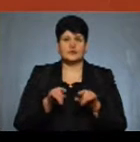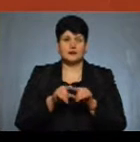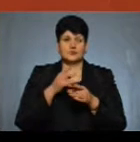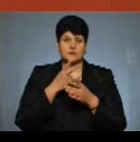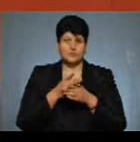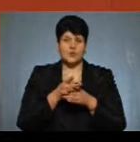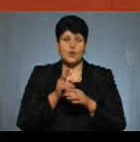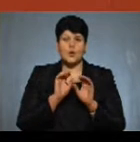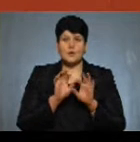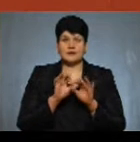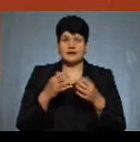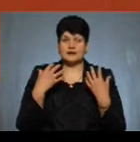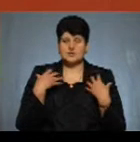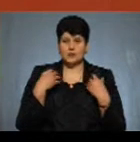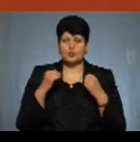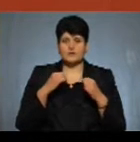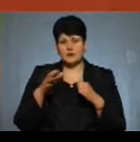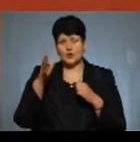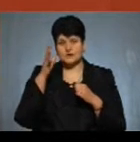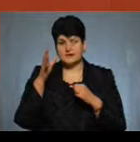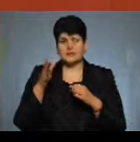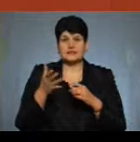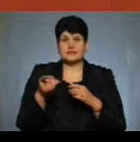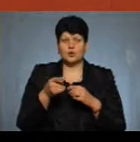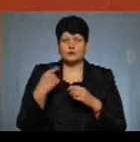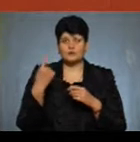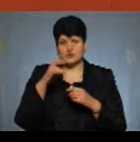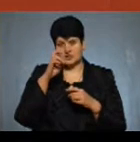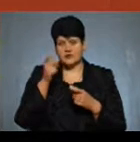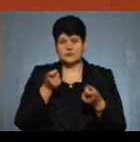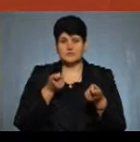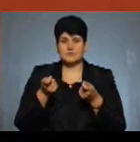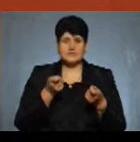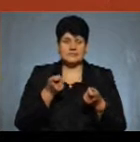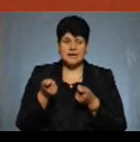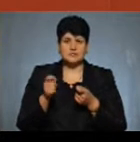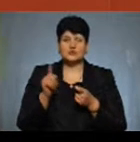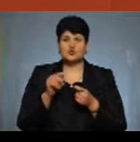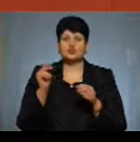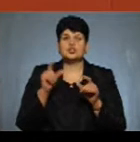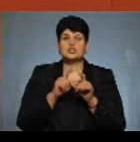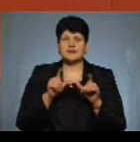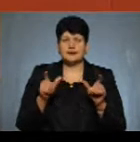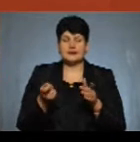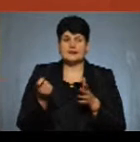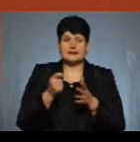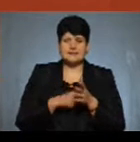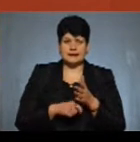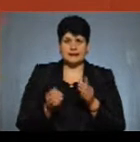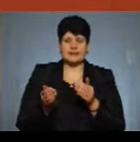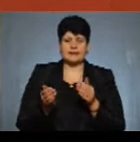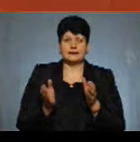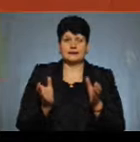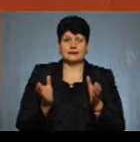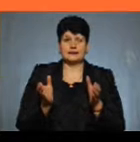Також дивимось коментар начальниці управління освіти і науки Тернопільської обласної державної адміністрації щодо шкіл, які закриті на карантин